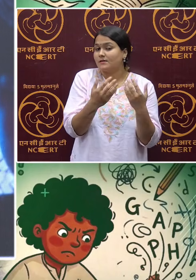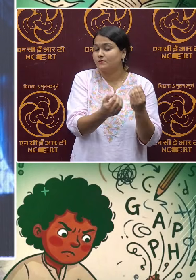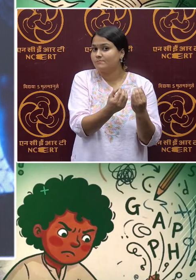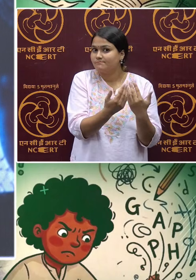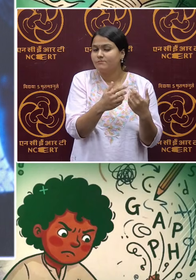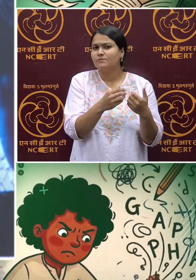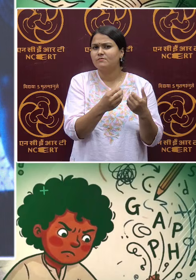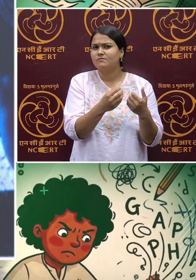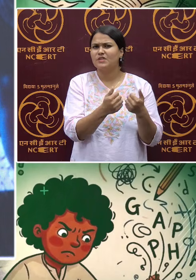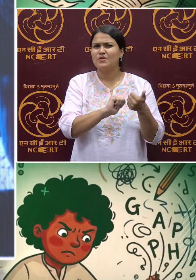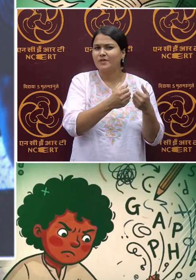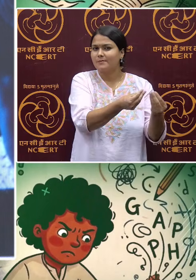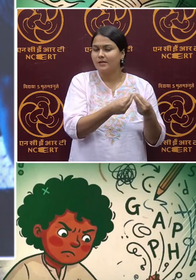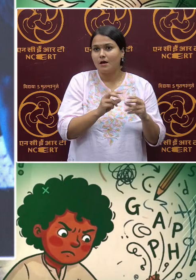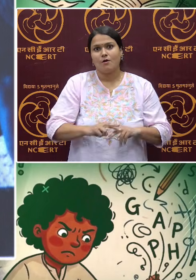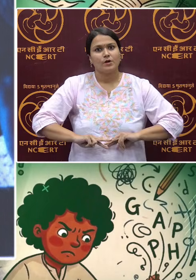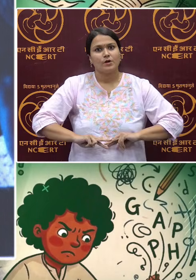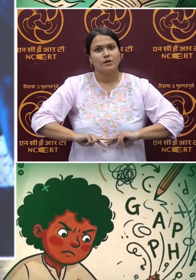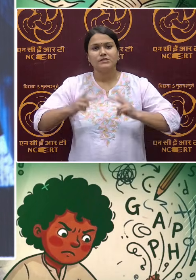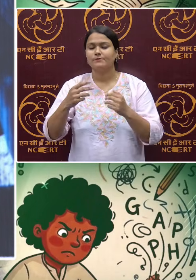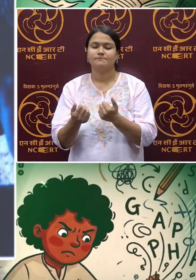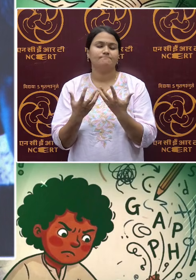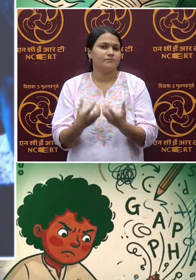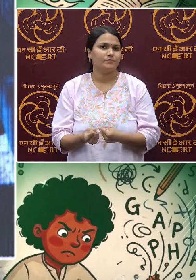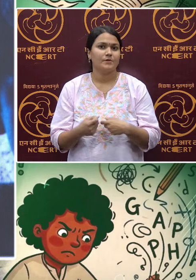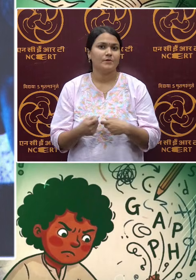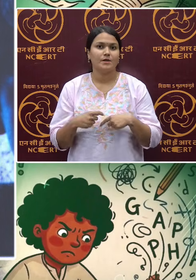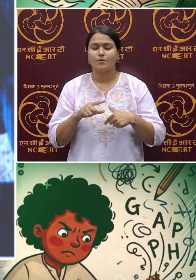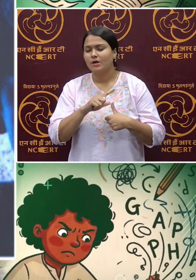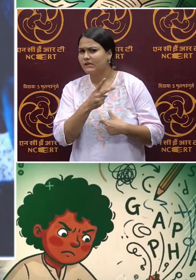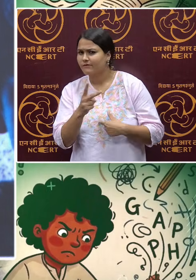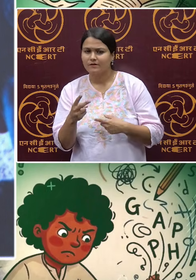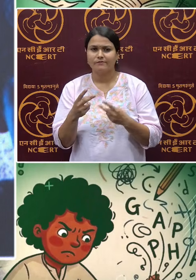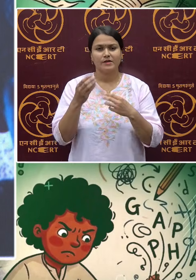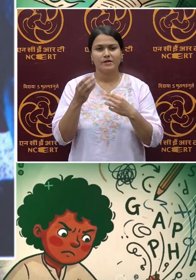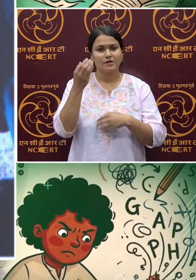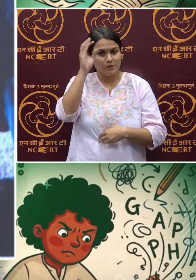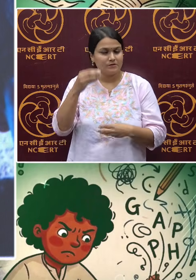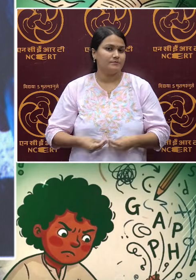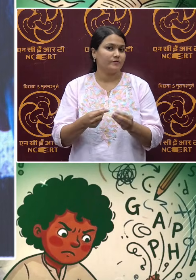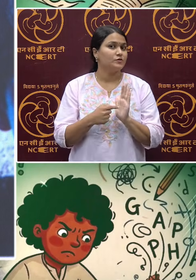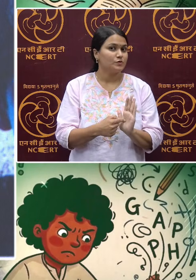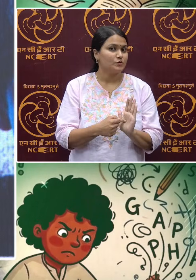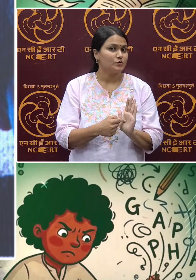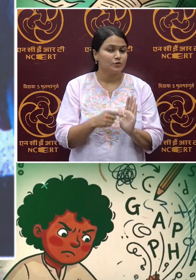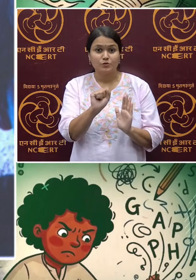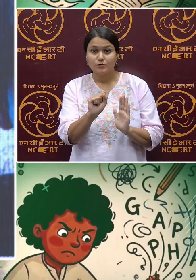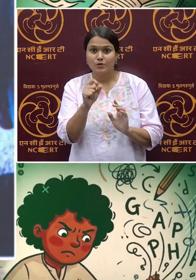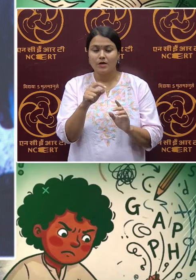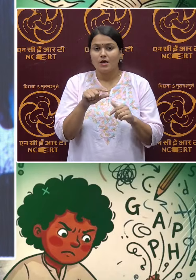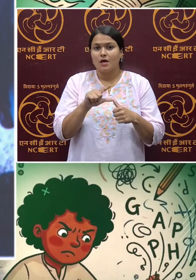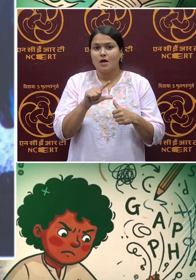मिला आज हमें उससे डबल रिस्पांस मिलेगा, बिकॉज आज भी हम बहुत सारे यूनिक कॉन्सेप्ट्स आपके लिए लेकर आए हैं जो आपको एक मच